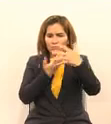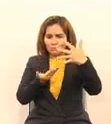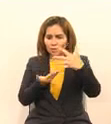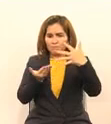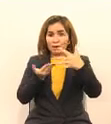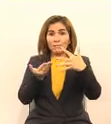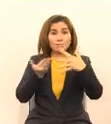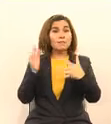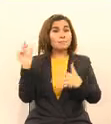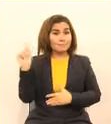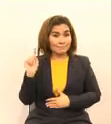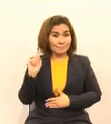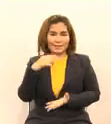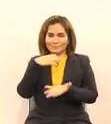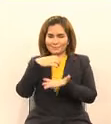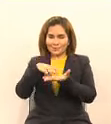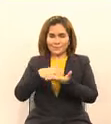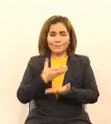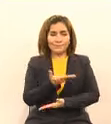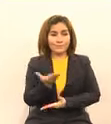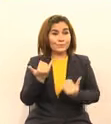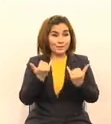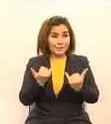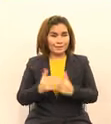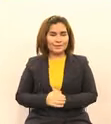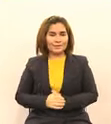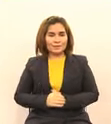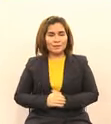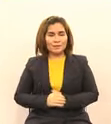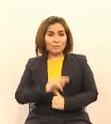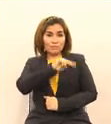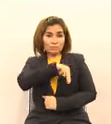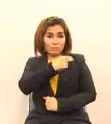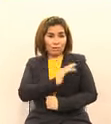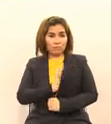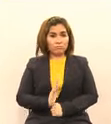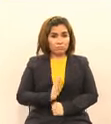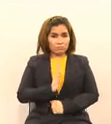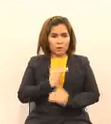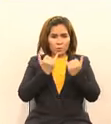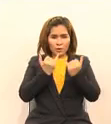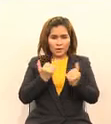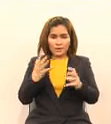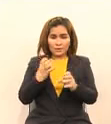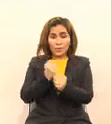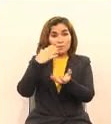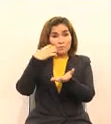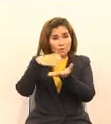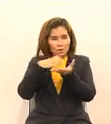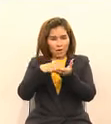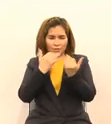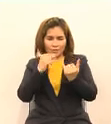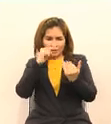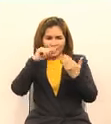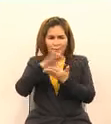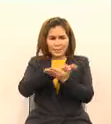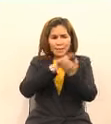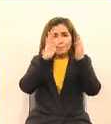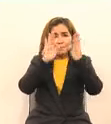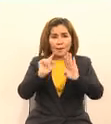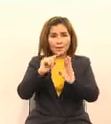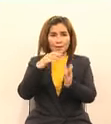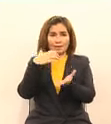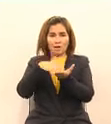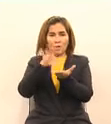ะครับแล้วก็สำหรับท่านอนุพงศ์ก็จะเป็นการอัปเดตสถานการณ์ปัจจุบันของวันนี้นะครับว่าสถานการณ์ปัจจุบันของประเทศไทยเป็นอย่างไรแล้วบ้างน